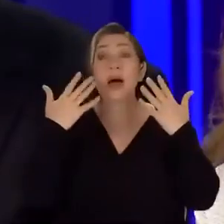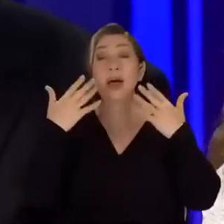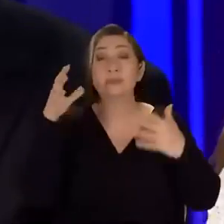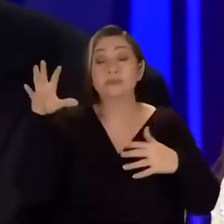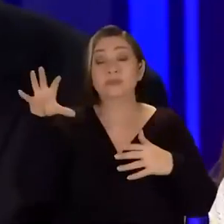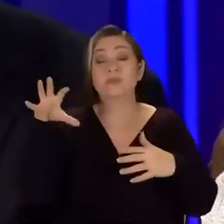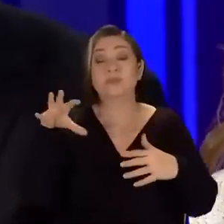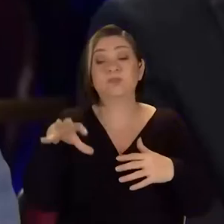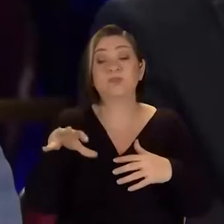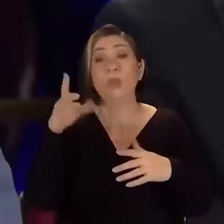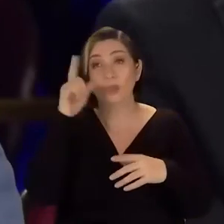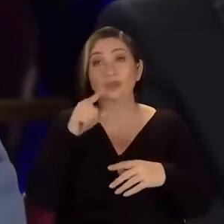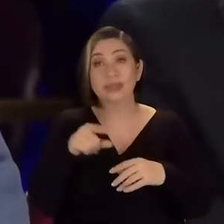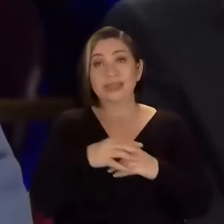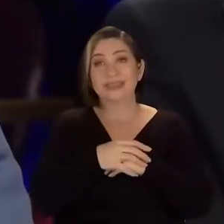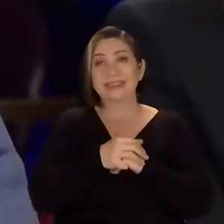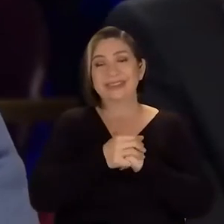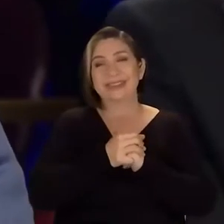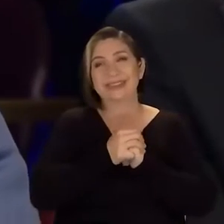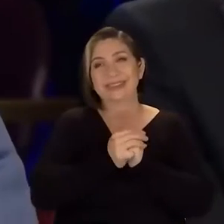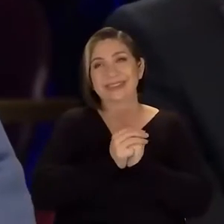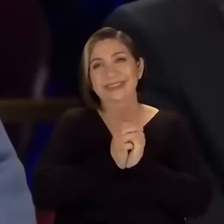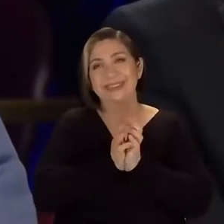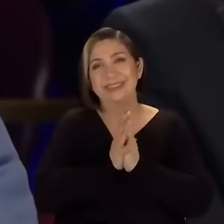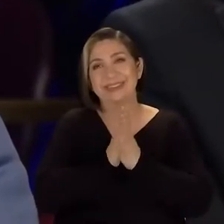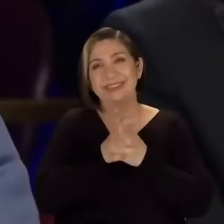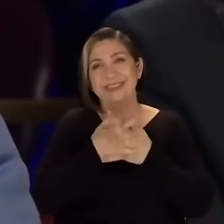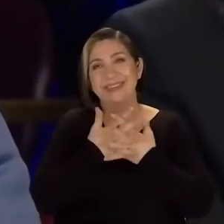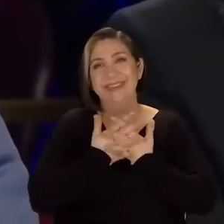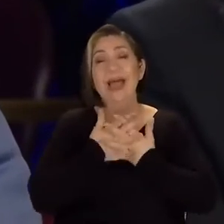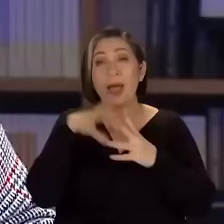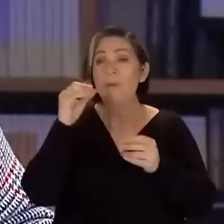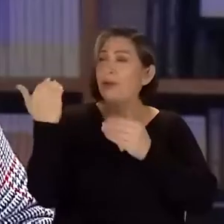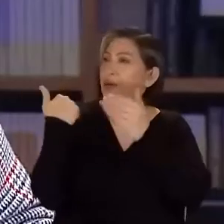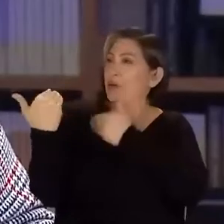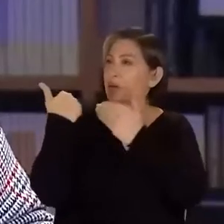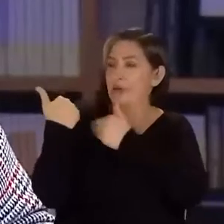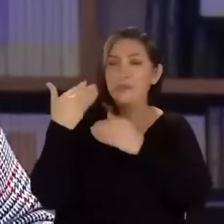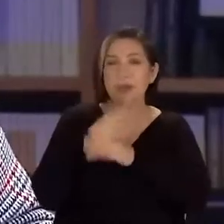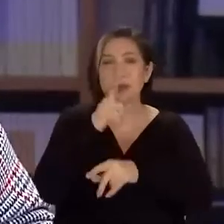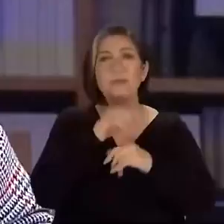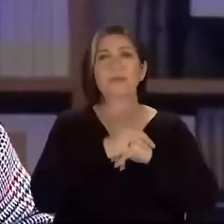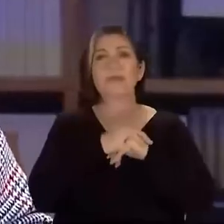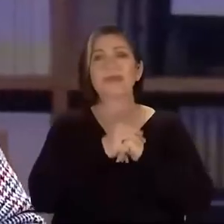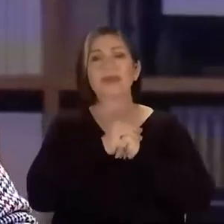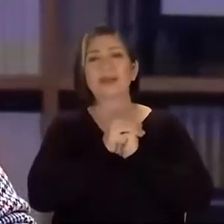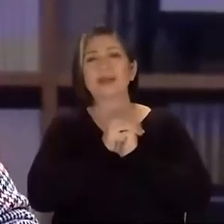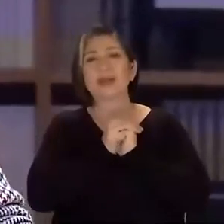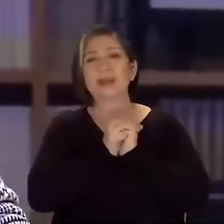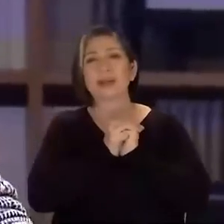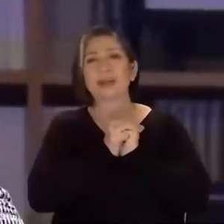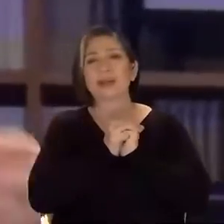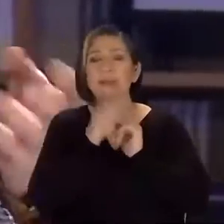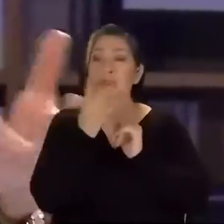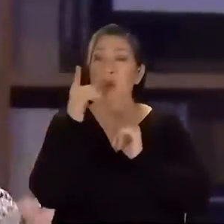O yalanmış ya. Söylüyorlar. Yok yok, doğru değil. Ya onu sürekli reddediyorlar ama. Ondan sonra ve yani